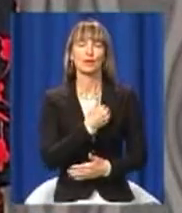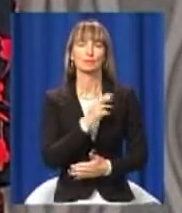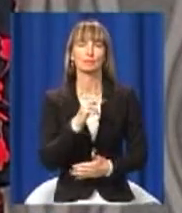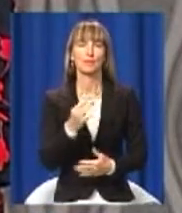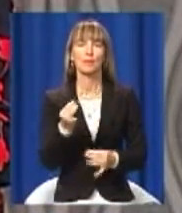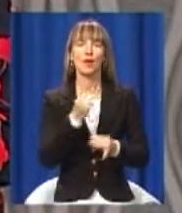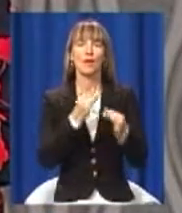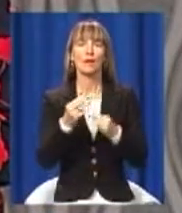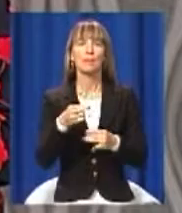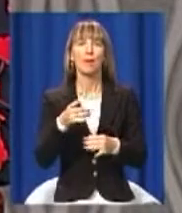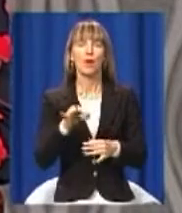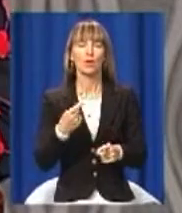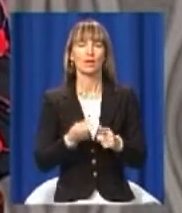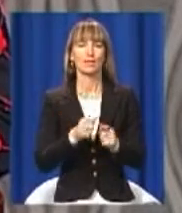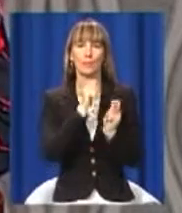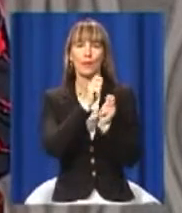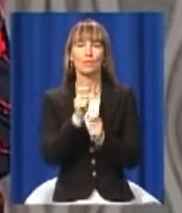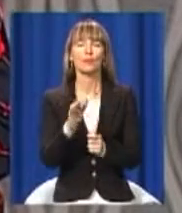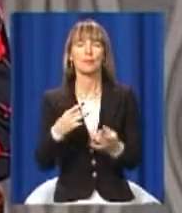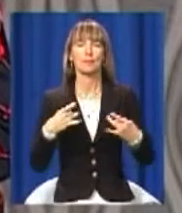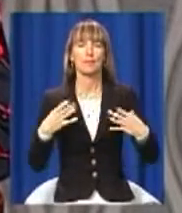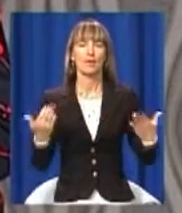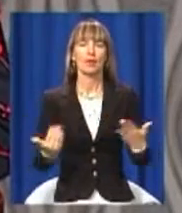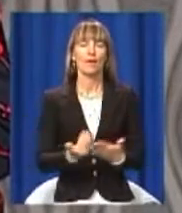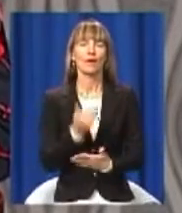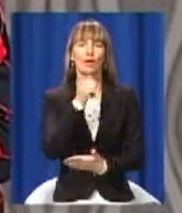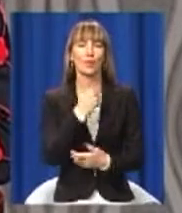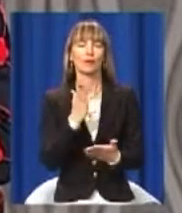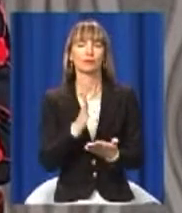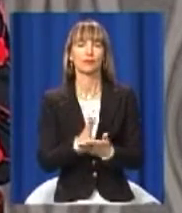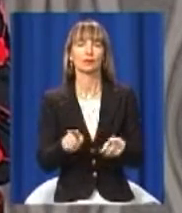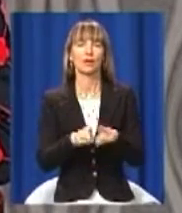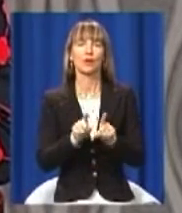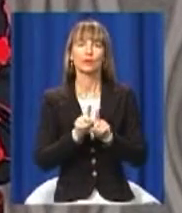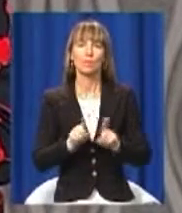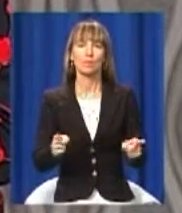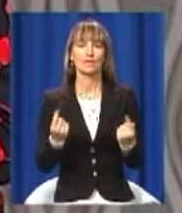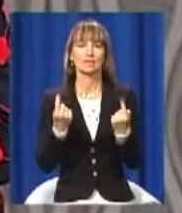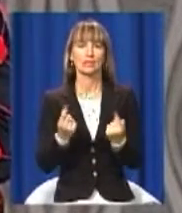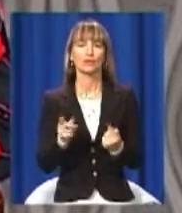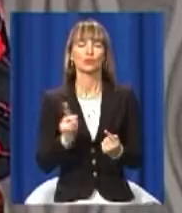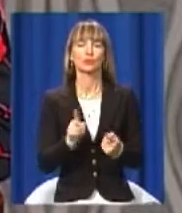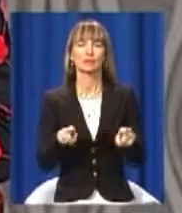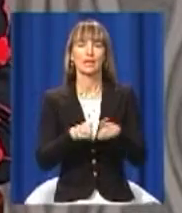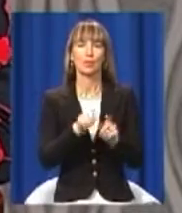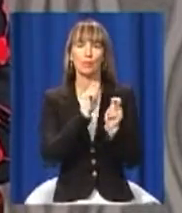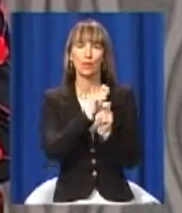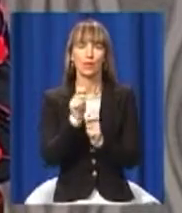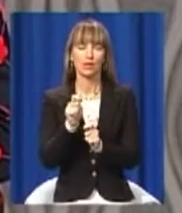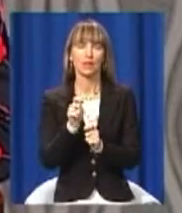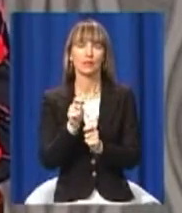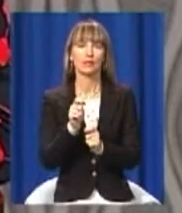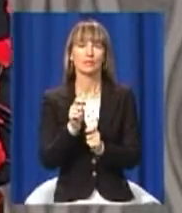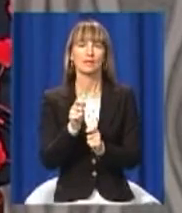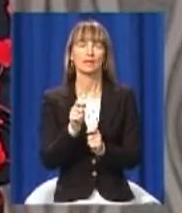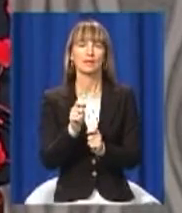власне, і поговорити про ці подарунки, оскільки святкування як Нового року, воно має таке особливе значення, що будь-які, як такі подарунки матеріального